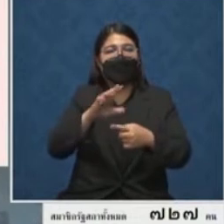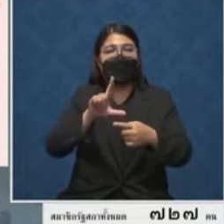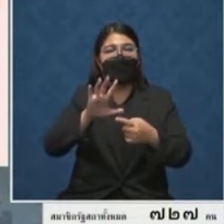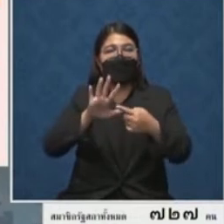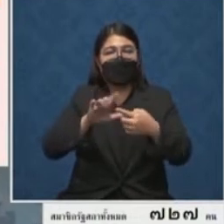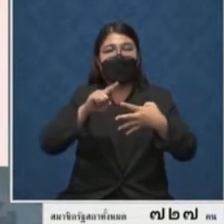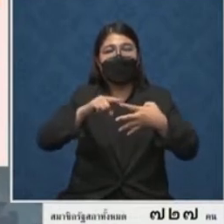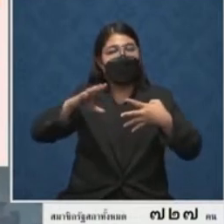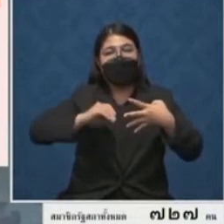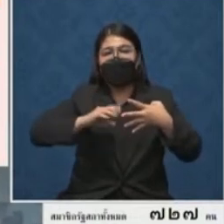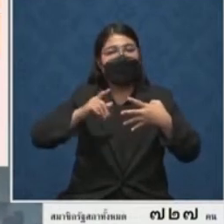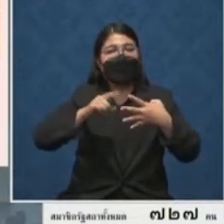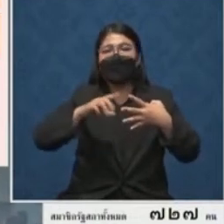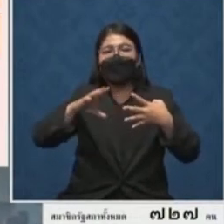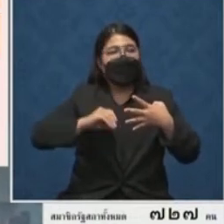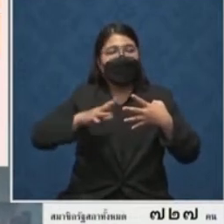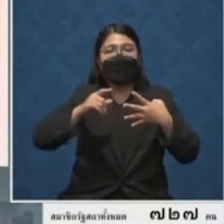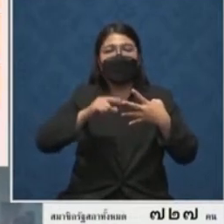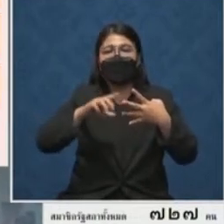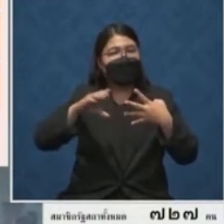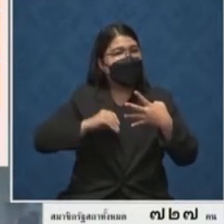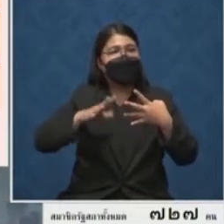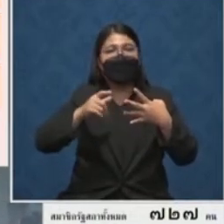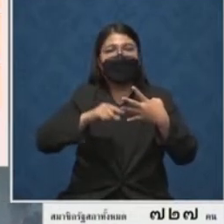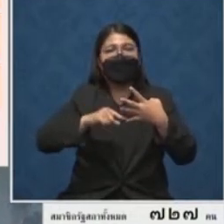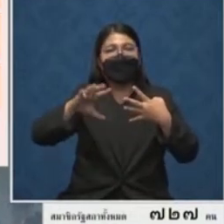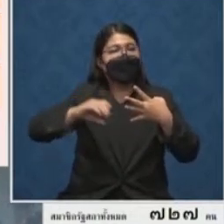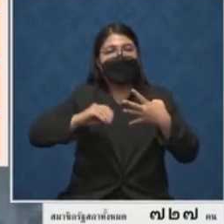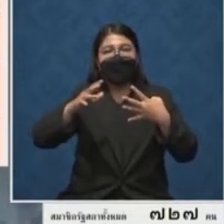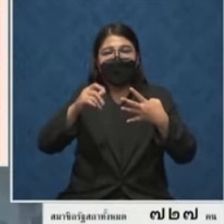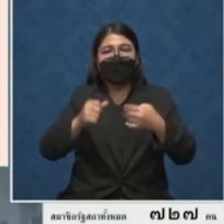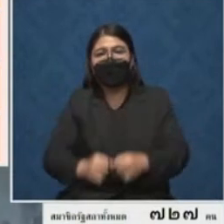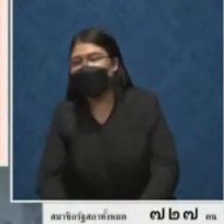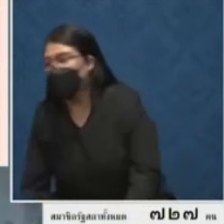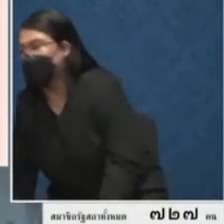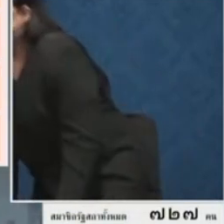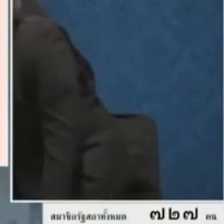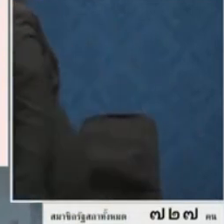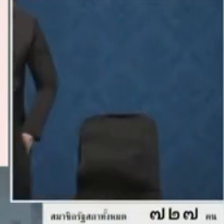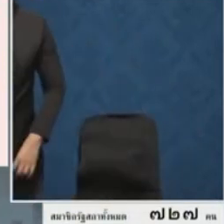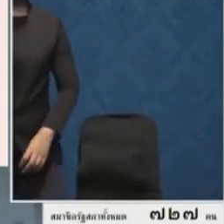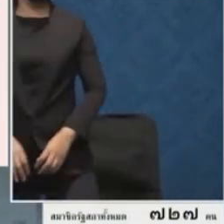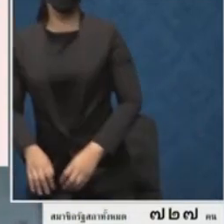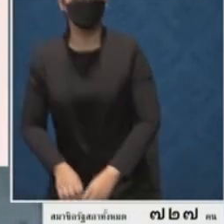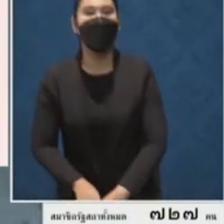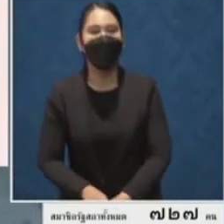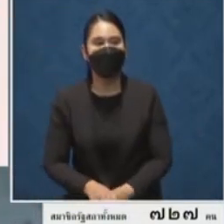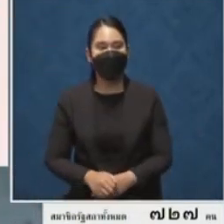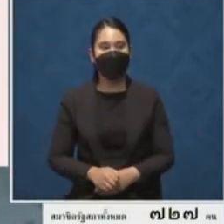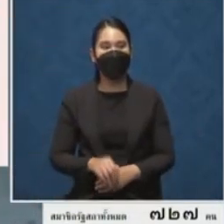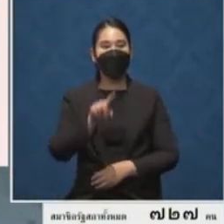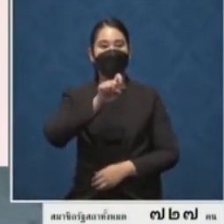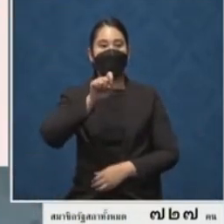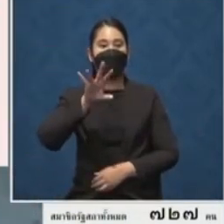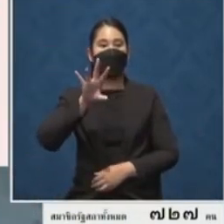2ไม่รับหลักการ3ไม่รับหลักการ4ไม่รับหลักการครับ 107พลอากาศตรีเฉลิมชัยเครืองาม